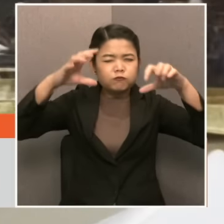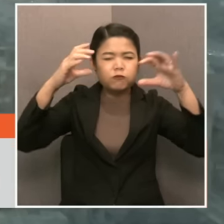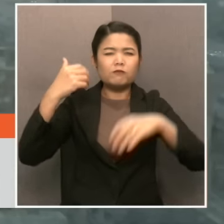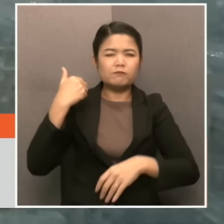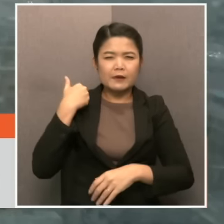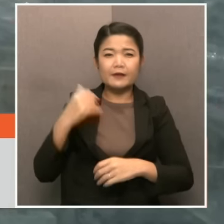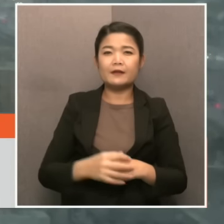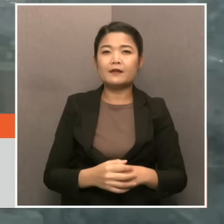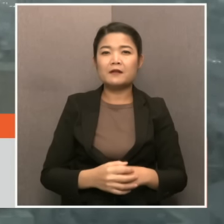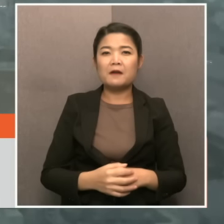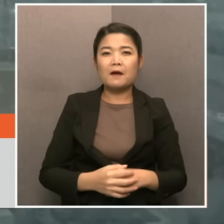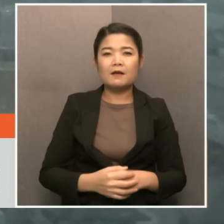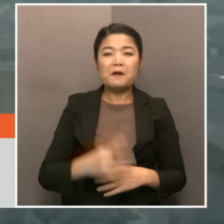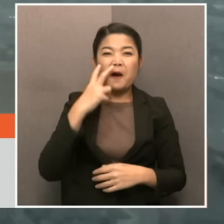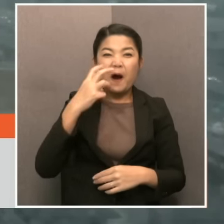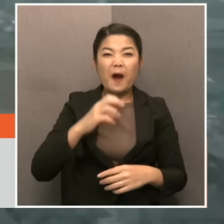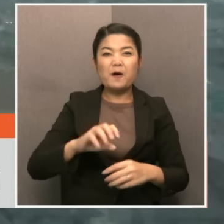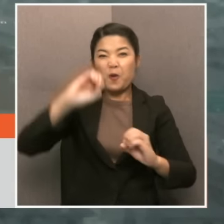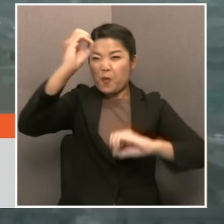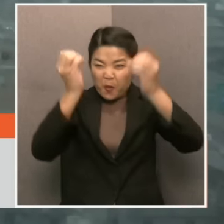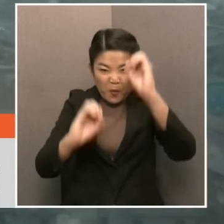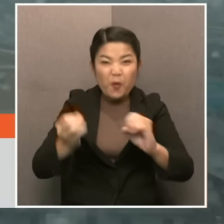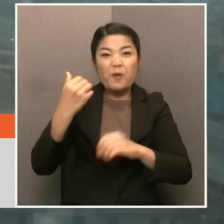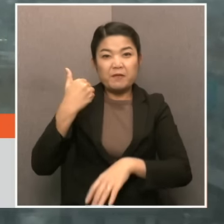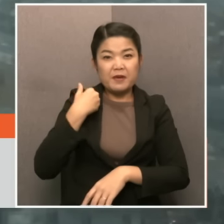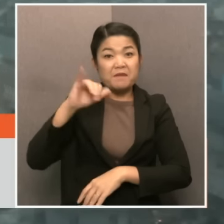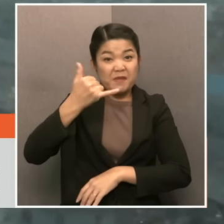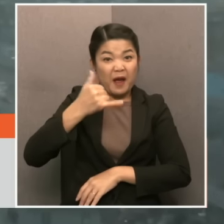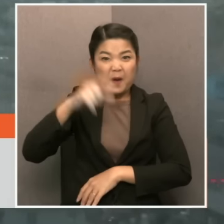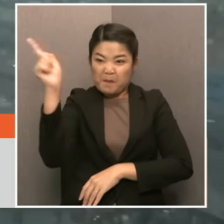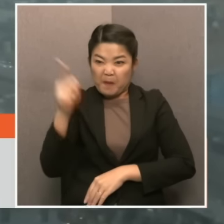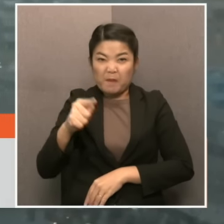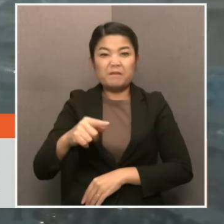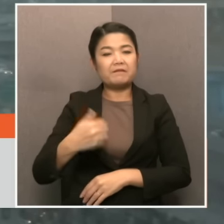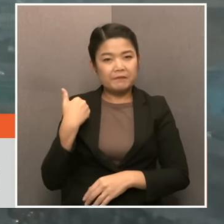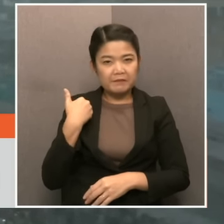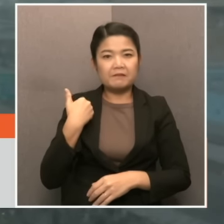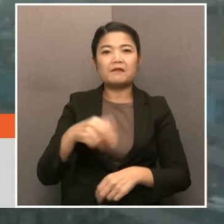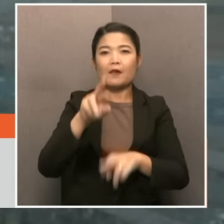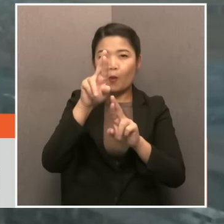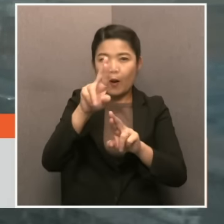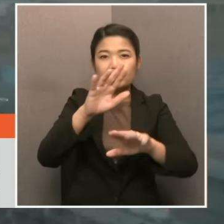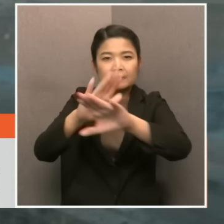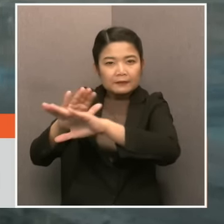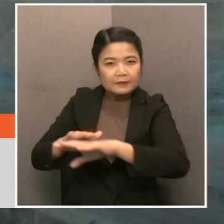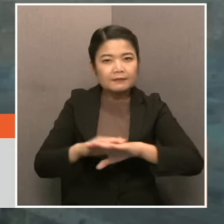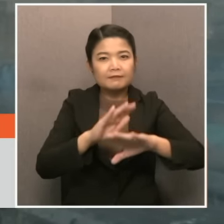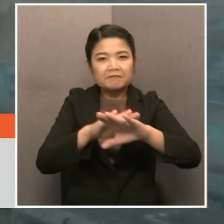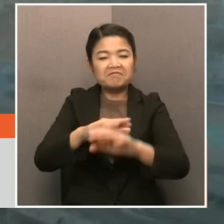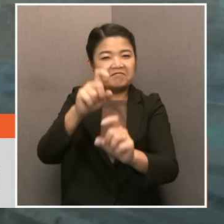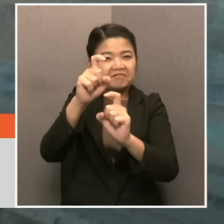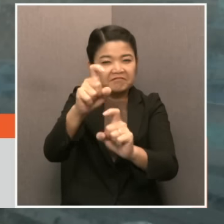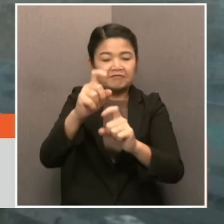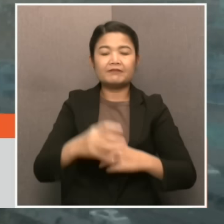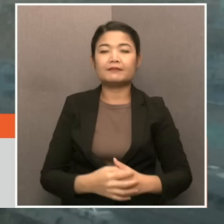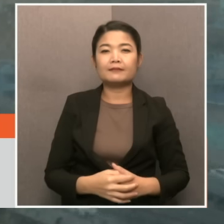งและลูกเห็บตกบางแห่งรวมถึงอาจจะมีฟ้าผ่าเกิดขึ้นได้ในบางพื้นที่นะคะดังนั้นต้องระมัดระวังอันตรายจาก